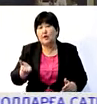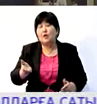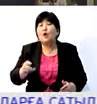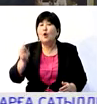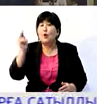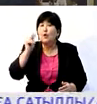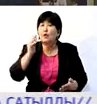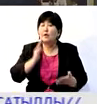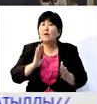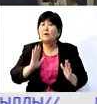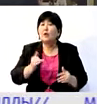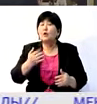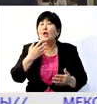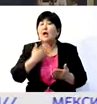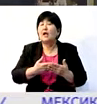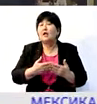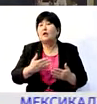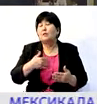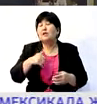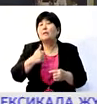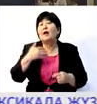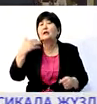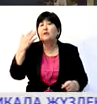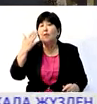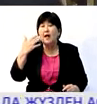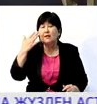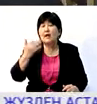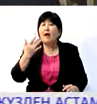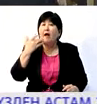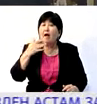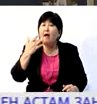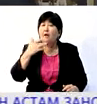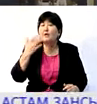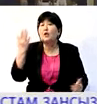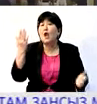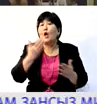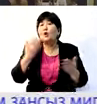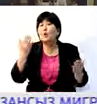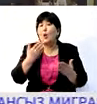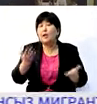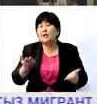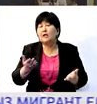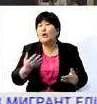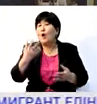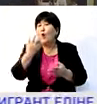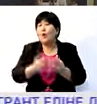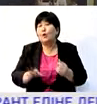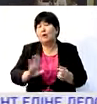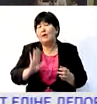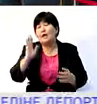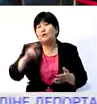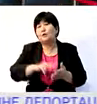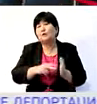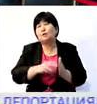Үйреніп жатырмыз, бірақ соған қарамастан біз енді басты мақсатымыз осы американдық кинолардан ұтылмайықшы деген бір жоспар